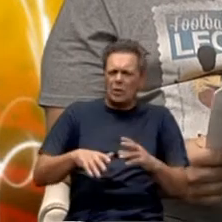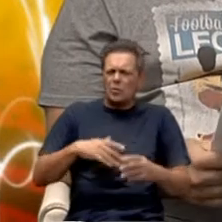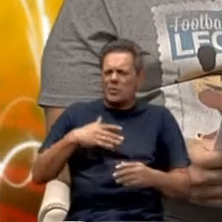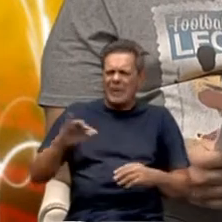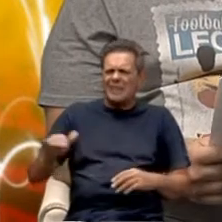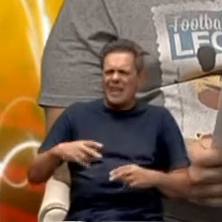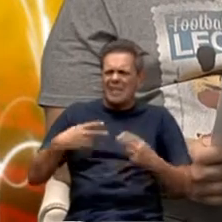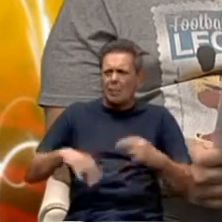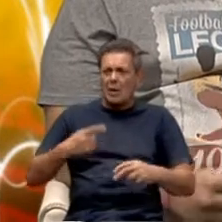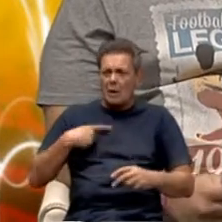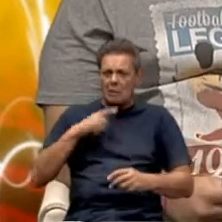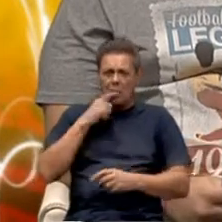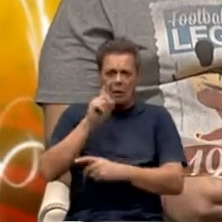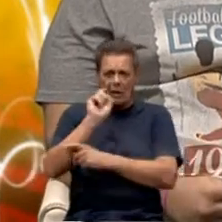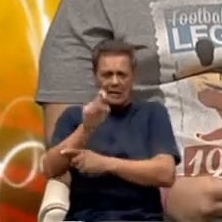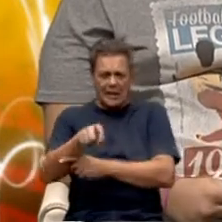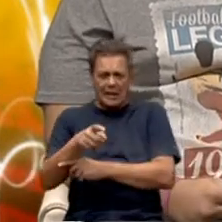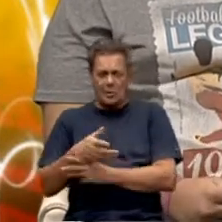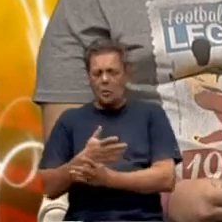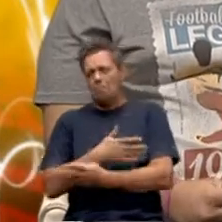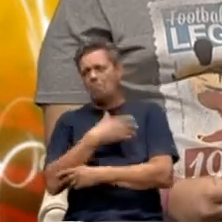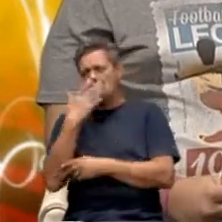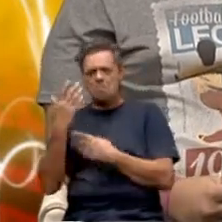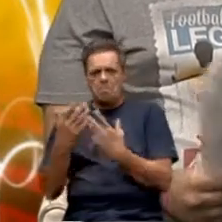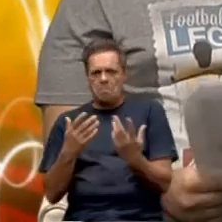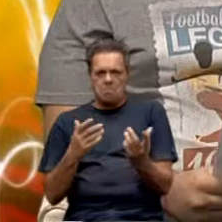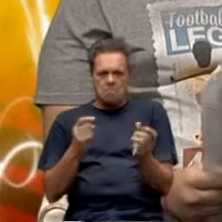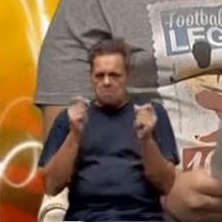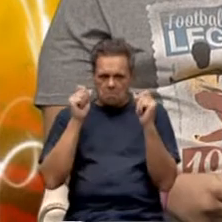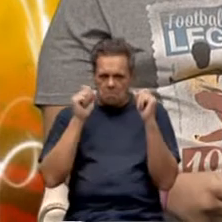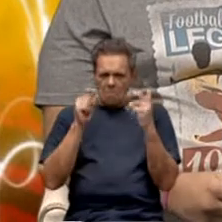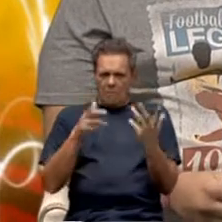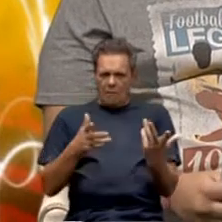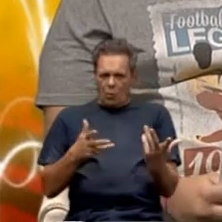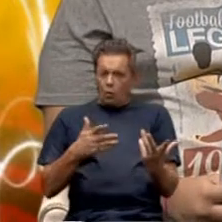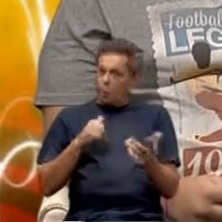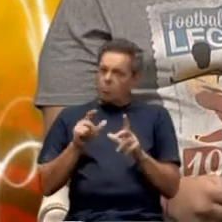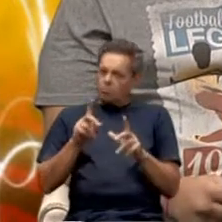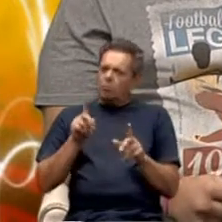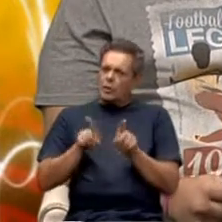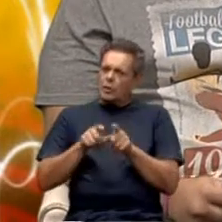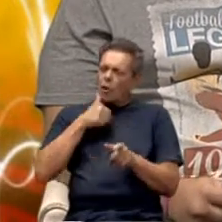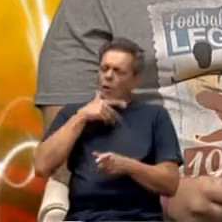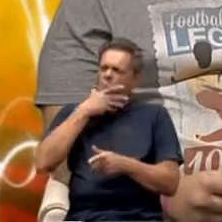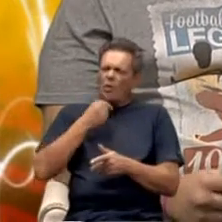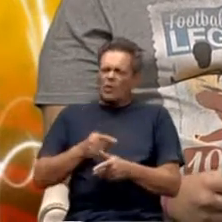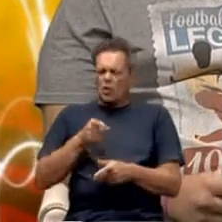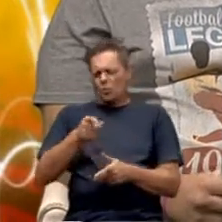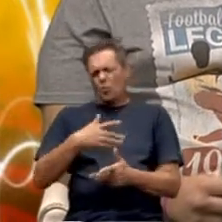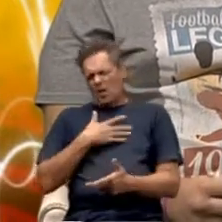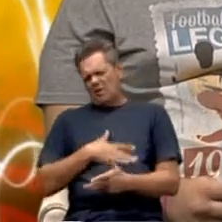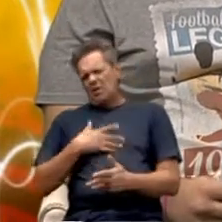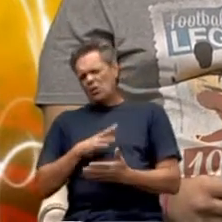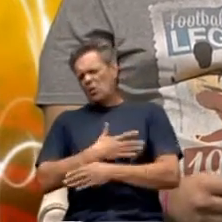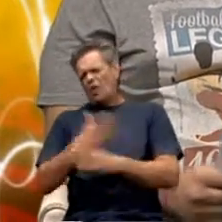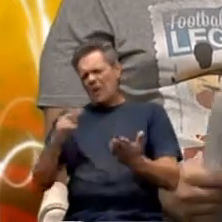nešto, ali su jednostavno udaljavali. Imali su nekakvu distancu prema oboljelom. Čak i profesori, tako da to je veliki problem